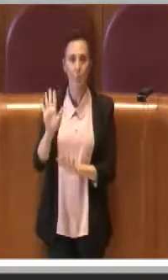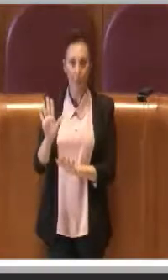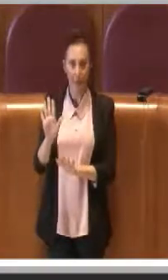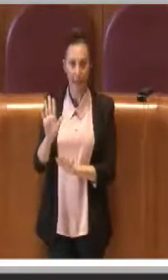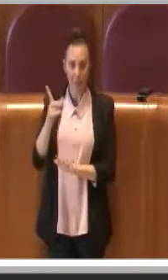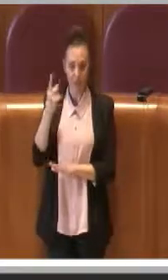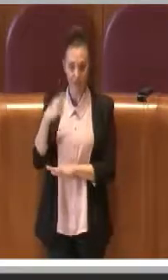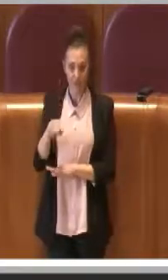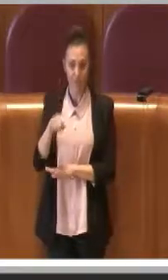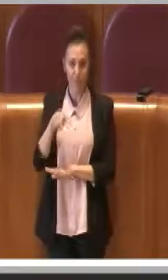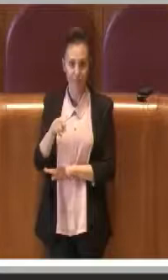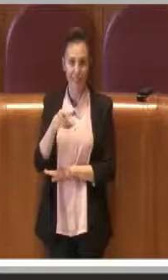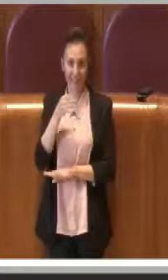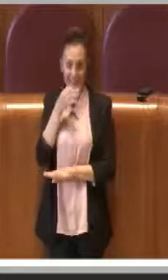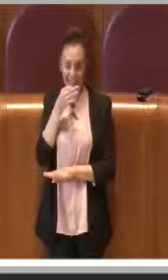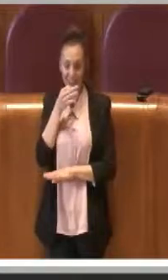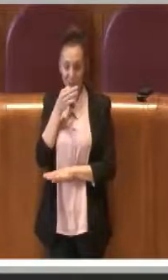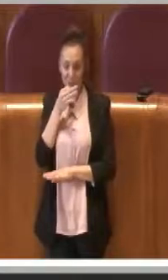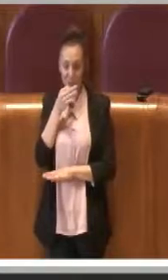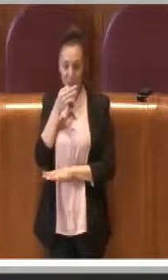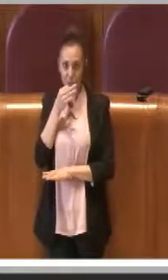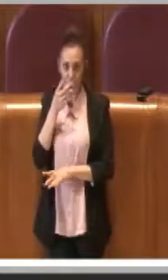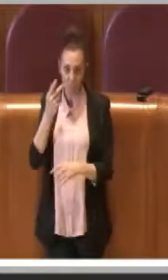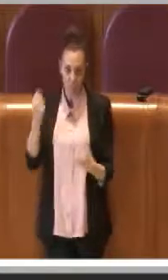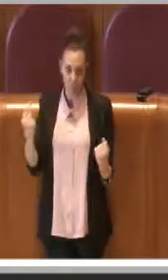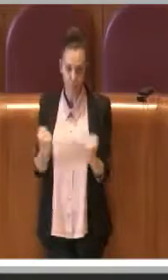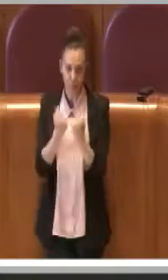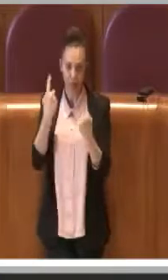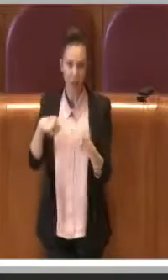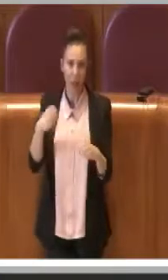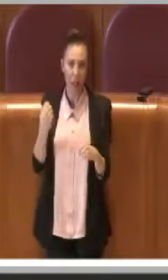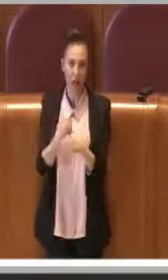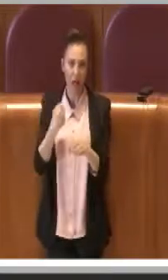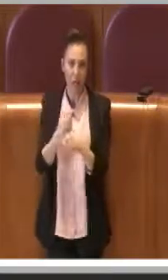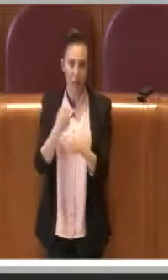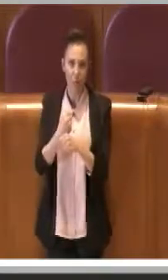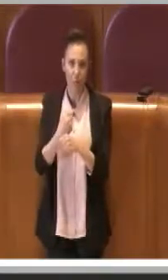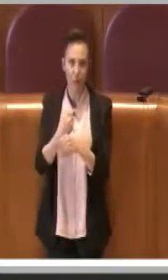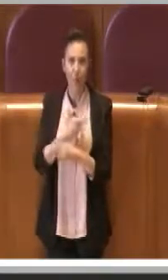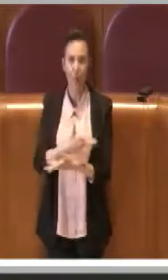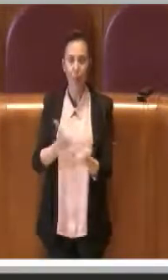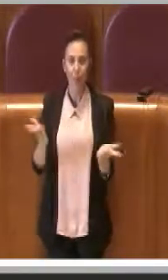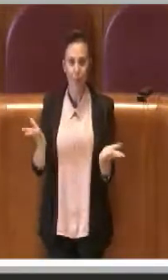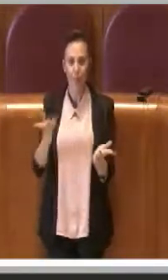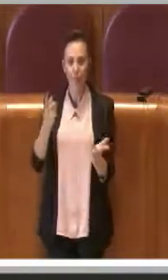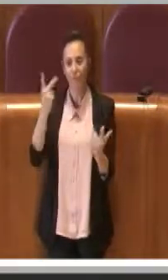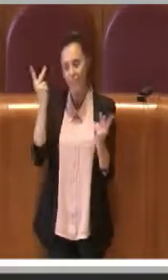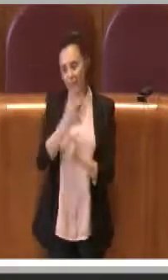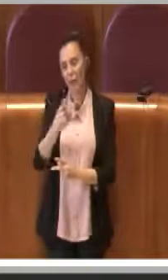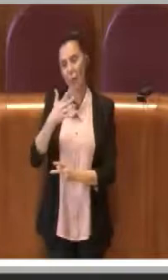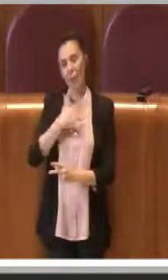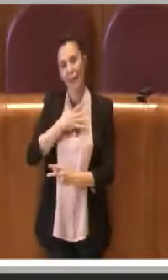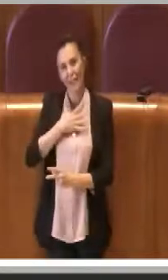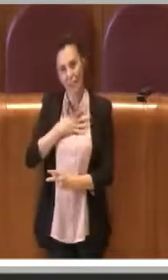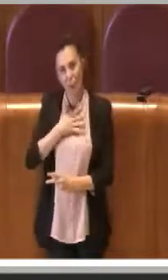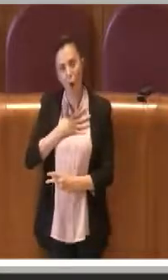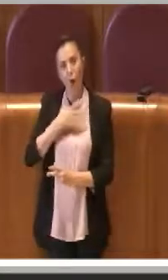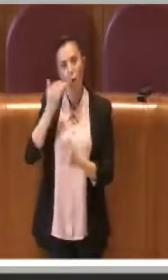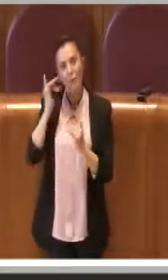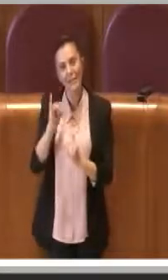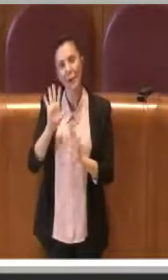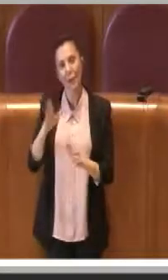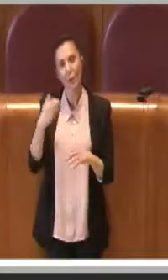questo discorso impatta soprattutto su lavori pubblici, no? Parlando sì di patrimonio, ma poi parlando di lavori.